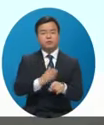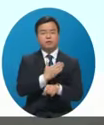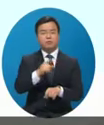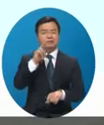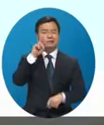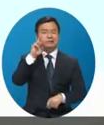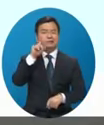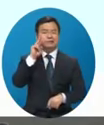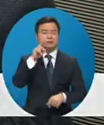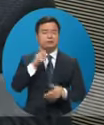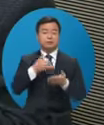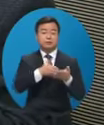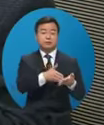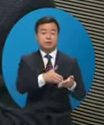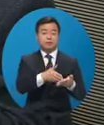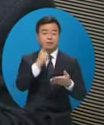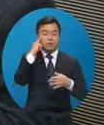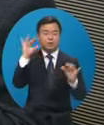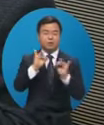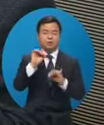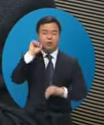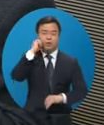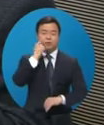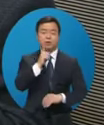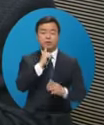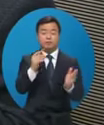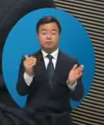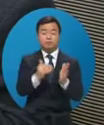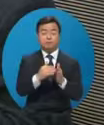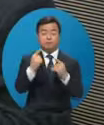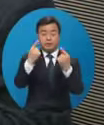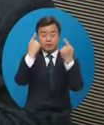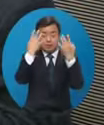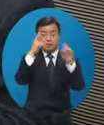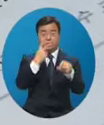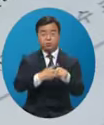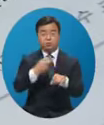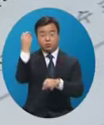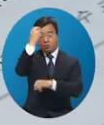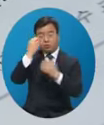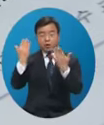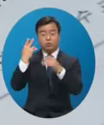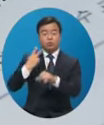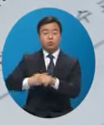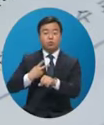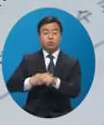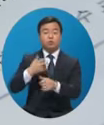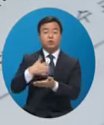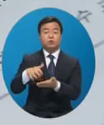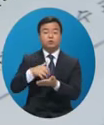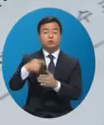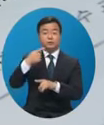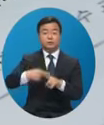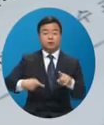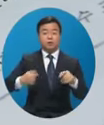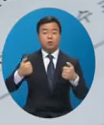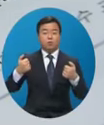나왔습니다. 때문에 출제와 검토에 교수와 교사 비중을 절반씩 하는 등 인적 구성을 바꾸자고